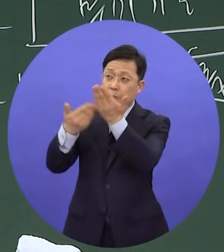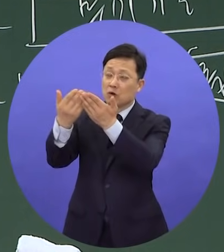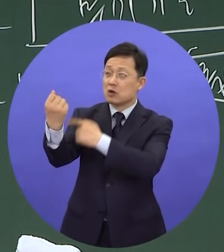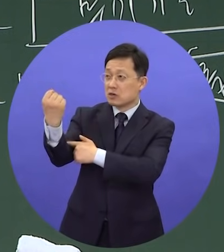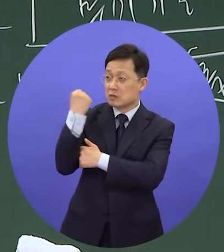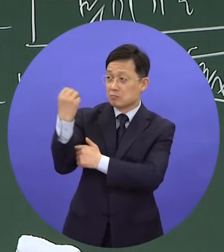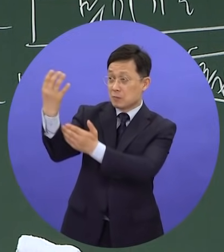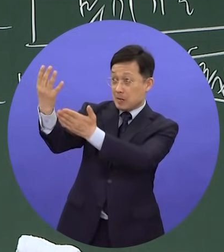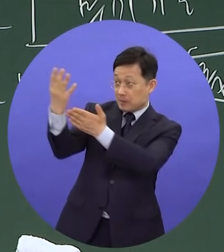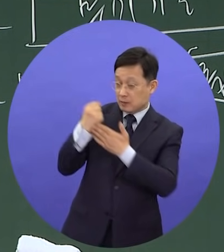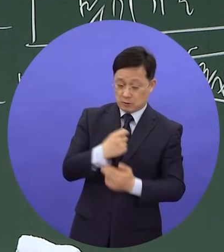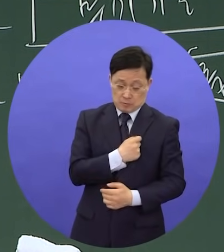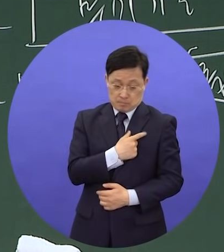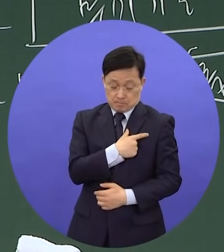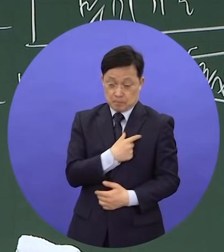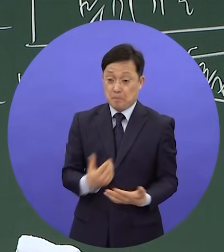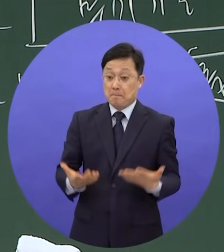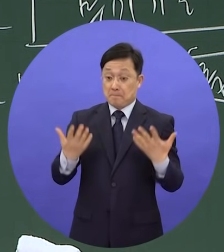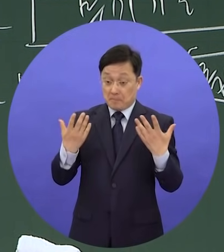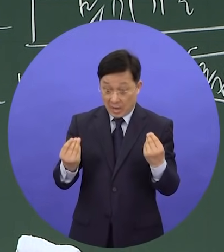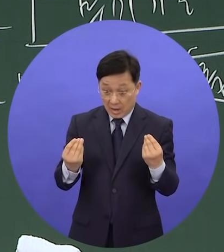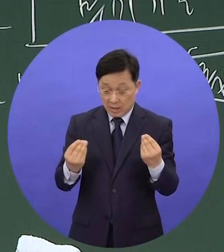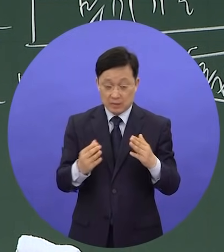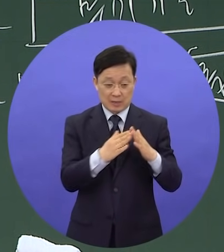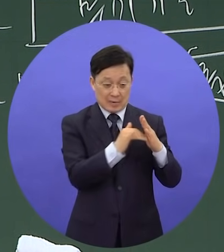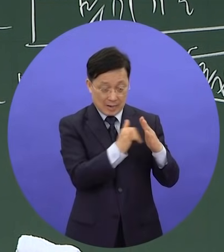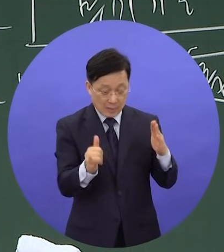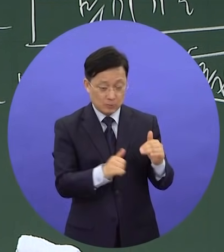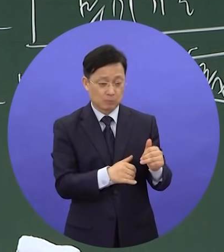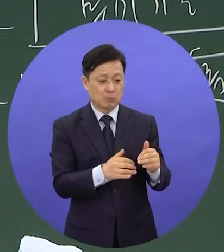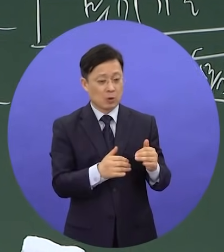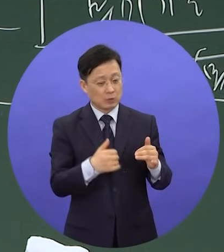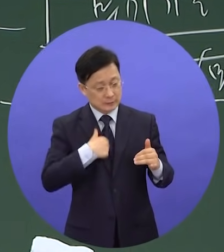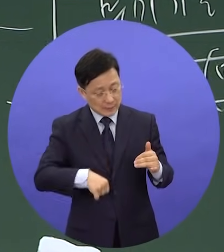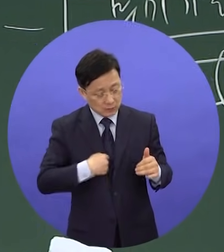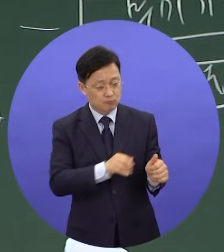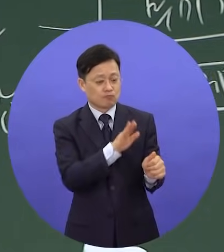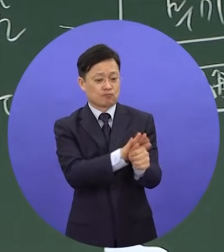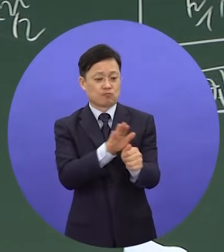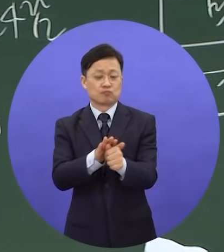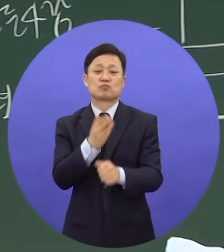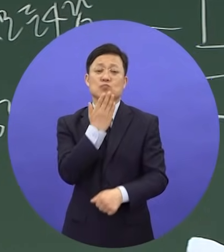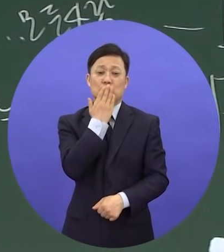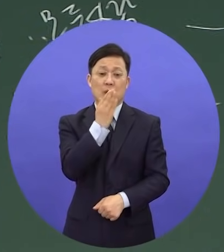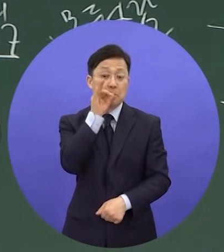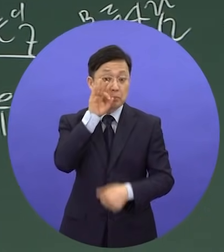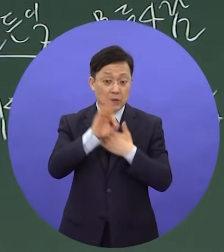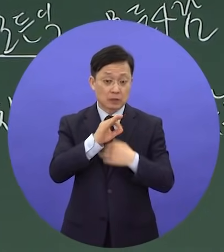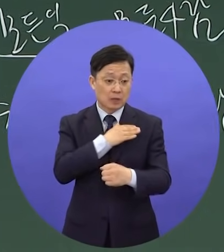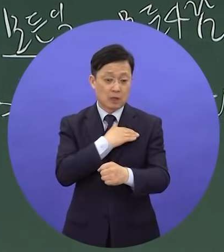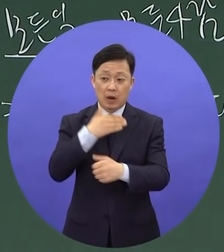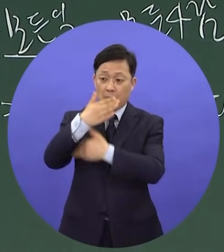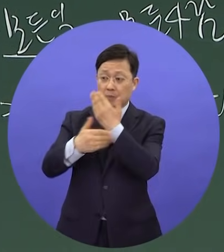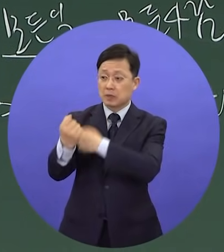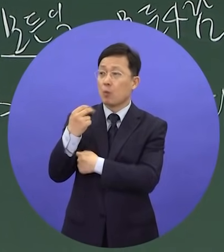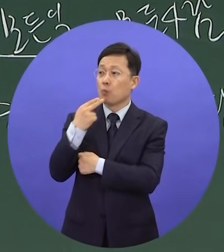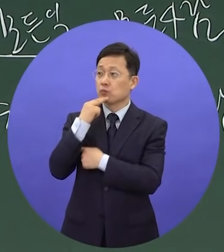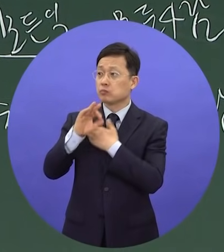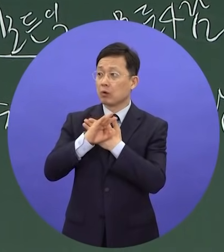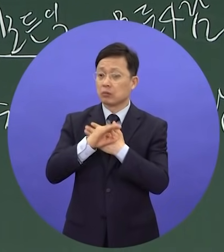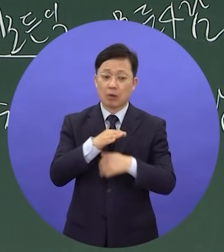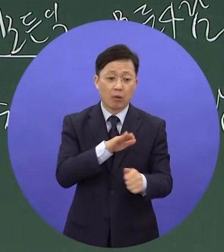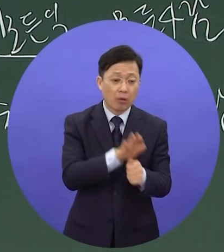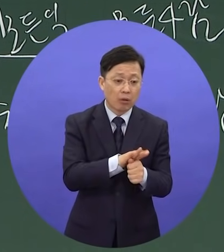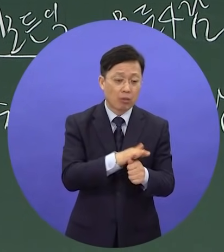있지. 여러분이 힘 없으면 자녀 못 살려요. And you must gain strength in order to save your children. If you don't gain strength, you cannot save your children. 이 속으로 들어가라. You have to